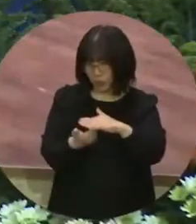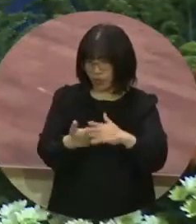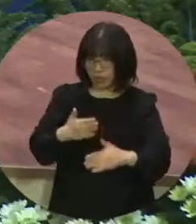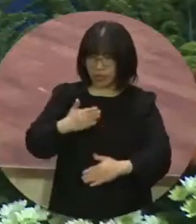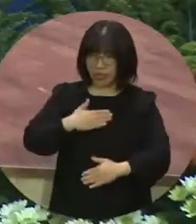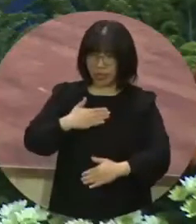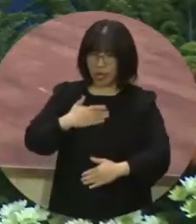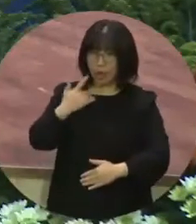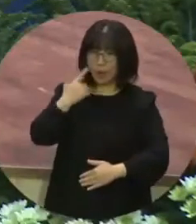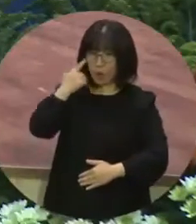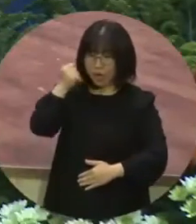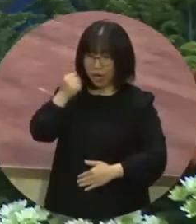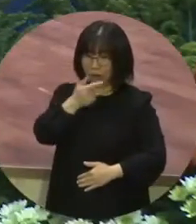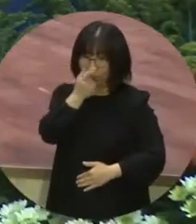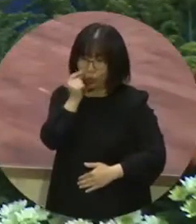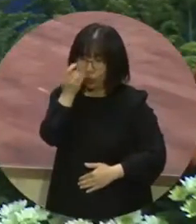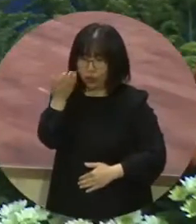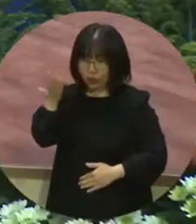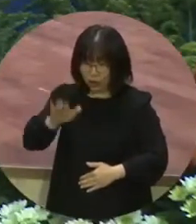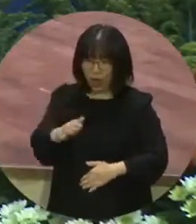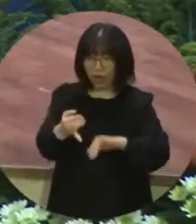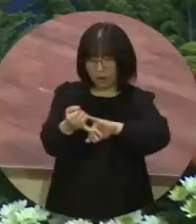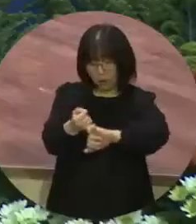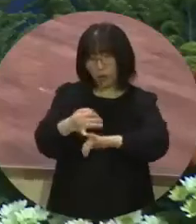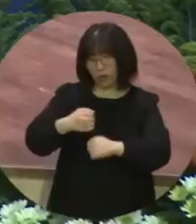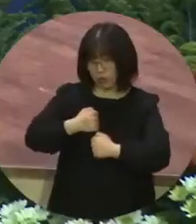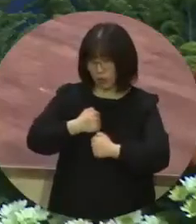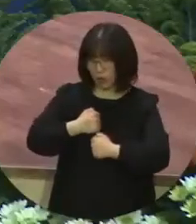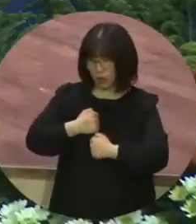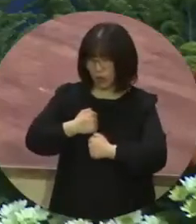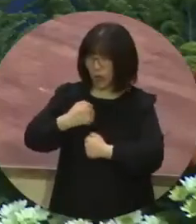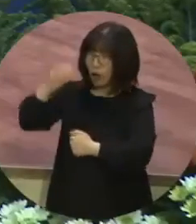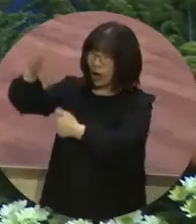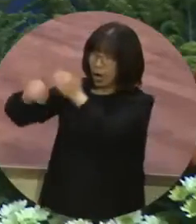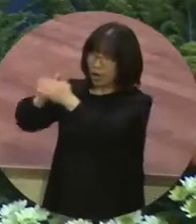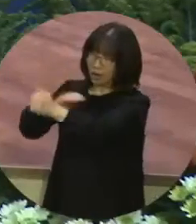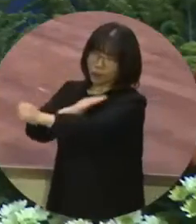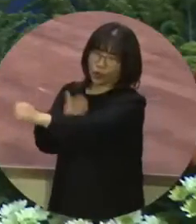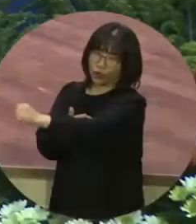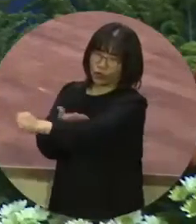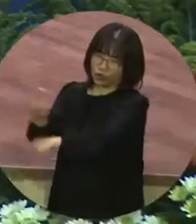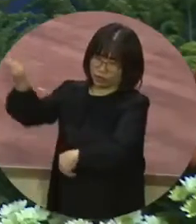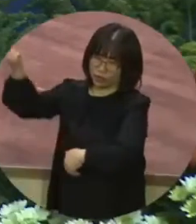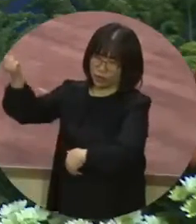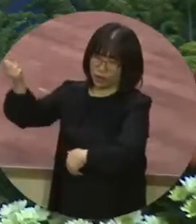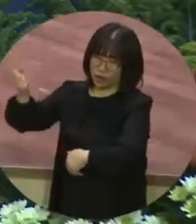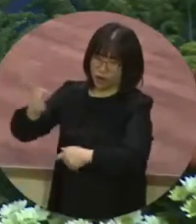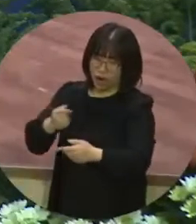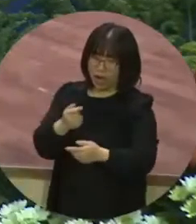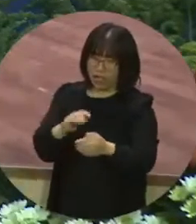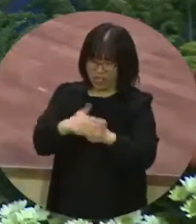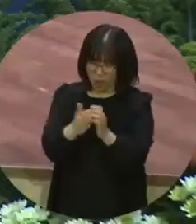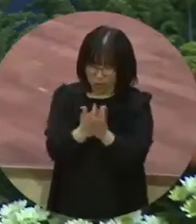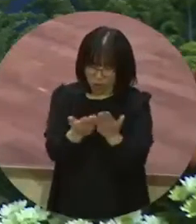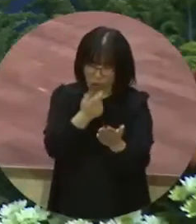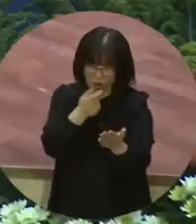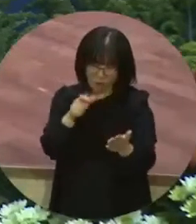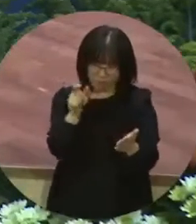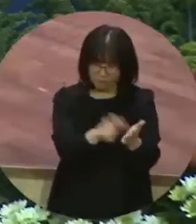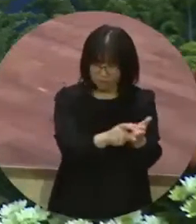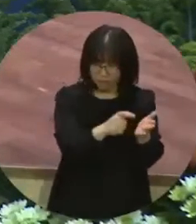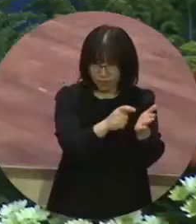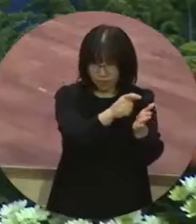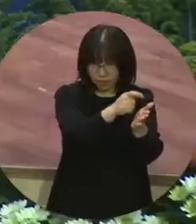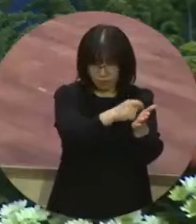목사도 말을 하고 나면 실행을 하는데, 아, 전능하신 하나님이 말씀해놓고, 말씀해가 책에다가 성경책이라고 하나